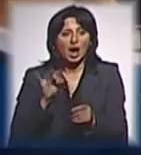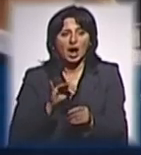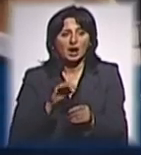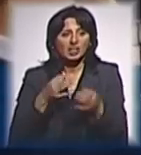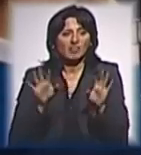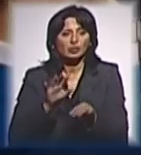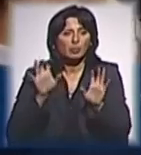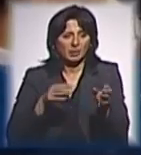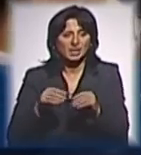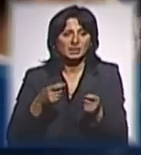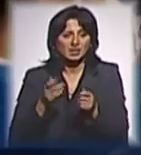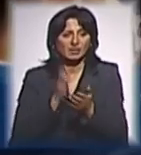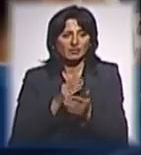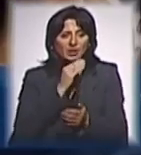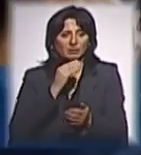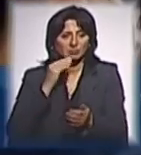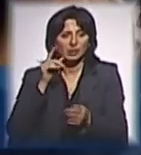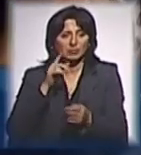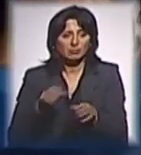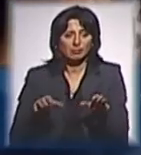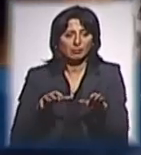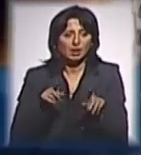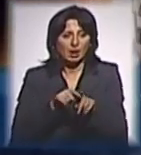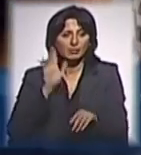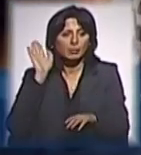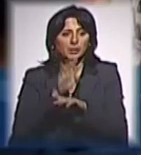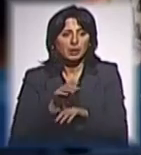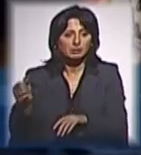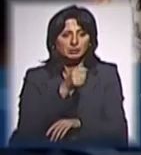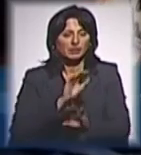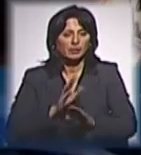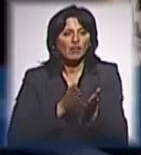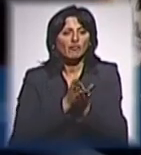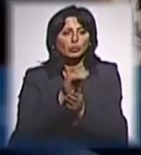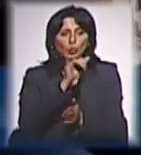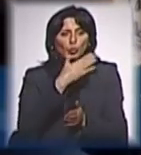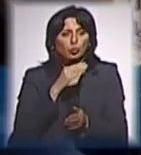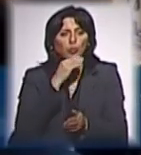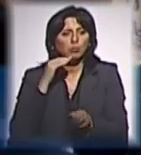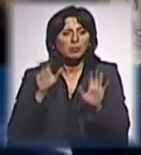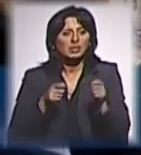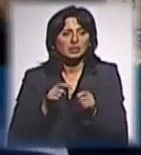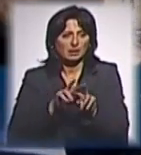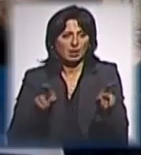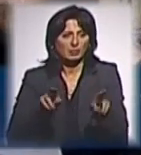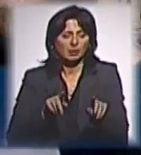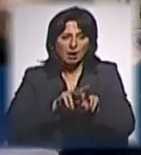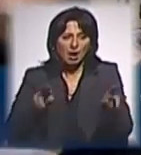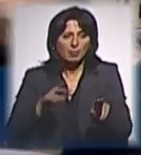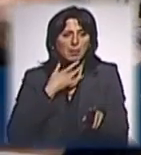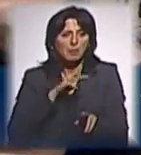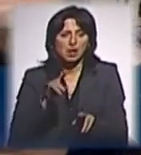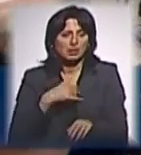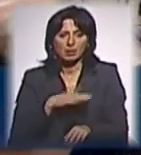უკვე მივიღეთ, რომელიც გამწრალ მდგომარეობაში არის და საერთოდ ვეღარანაირ ფუნქციას ქვეყანაში ვეღარ ასრულებს. მე არავითარი სურვილი არ მაქვს